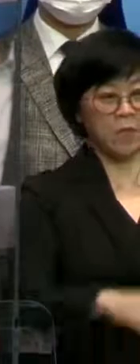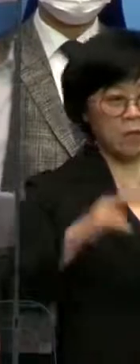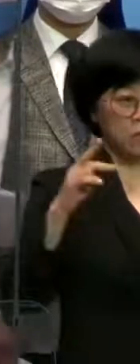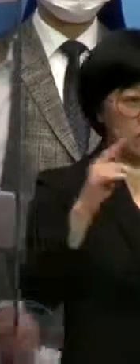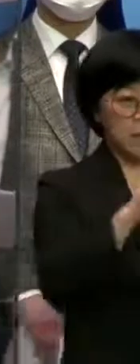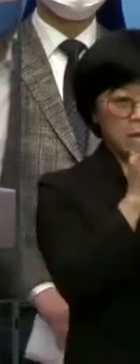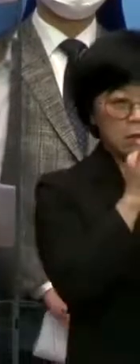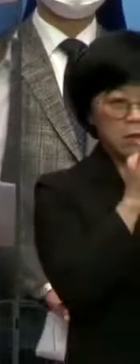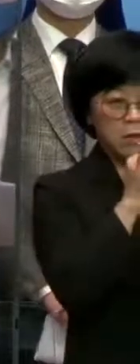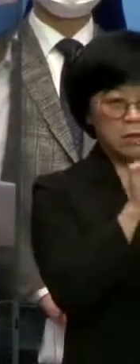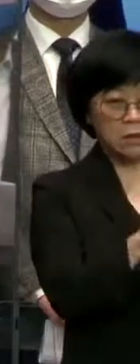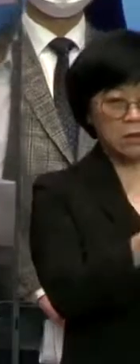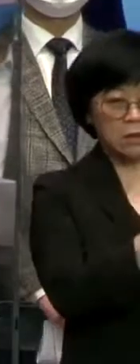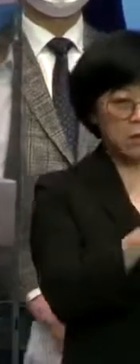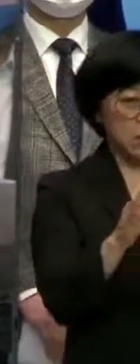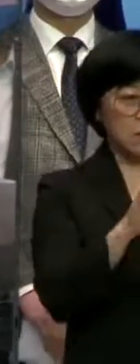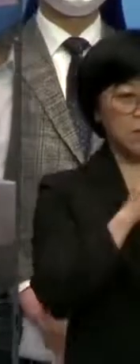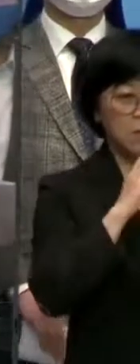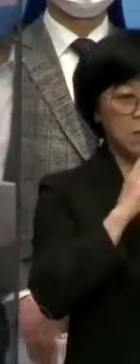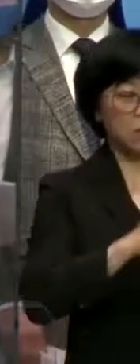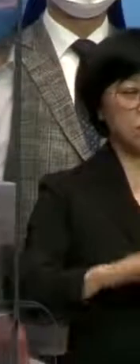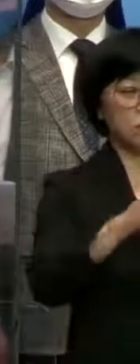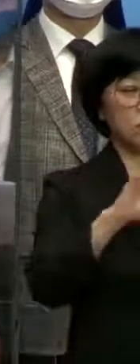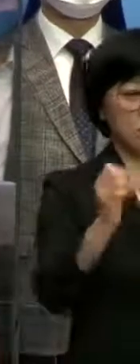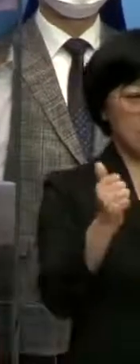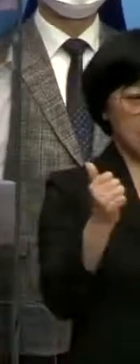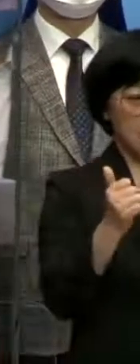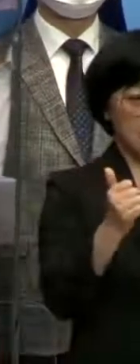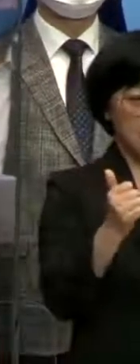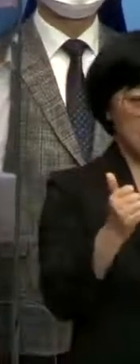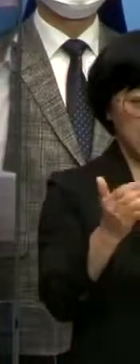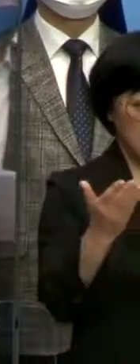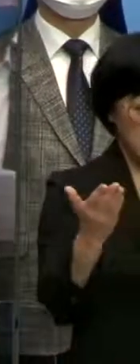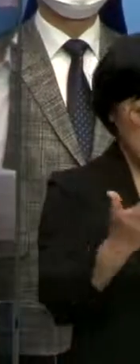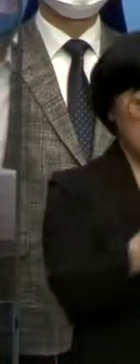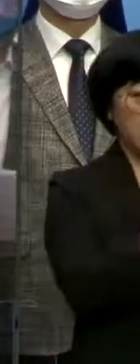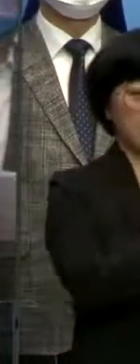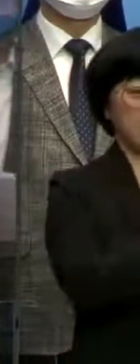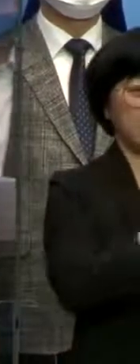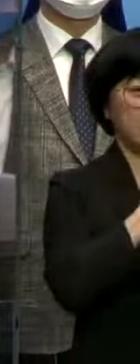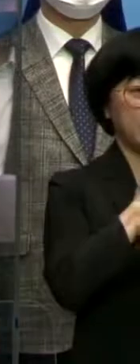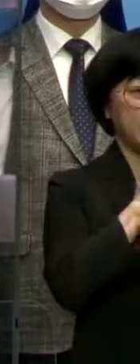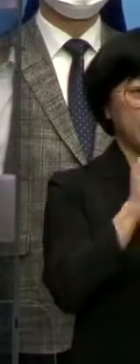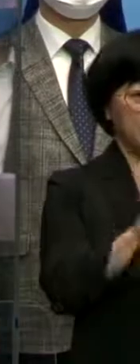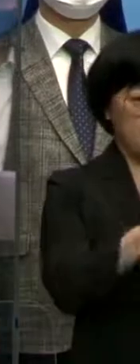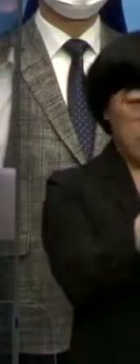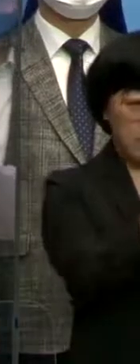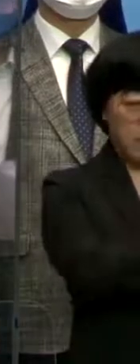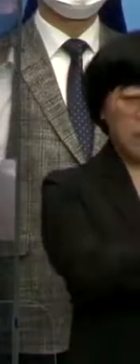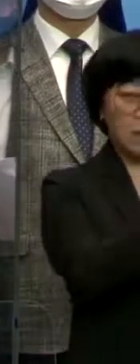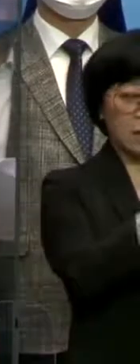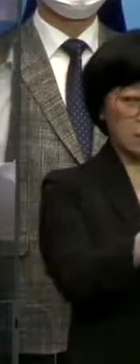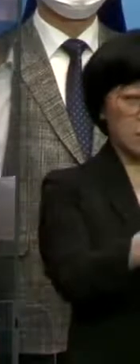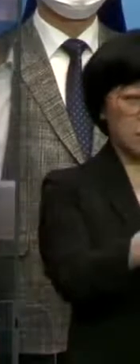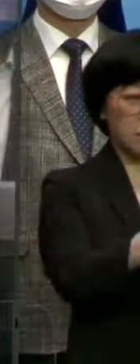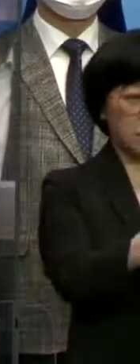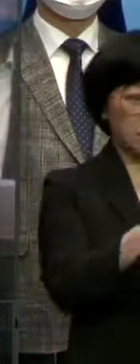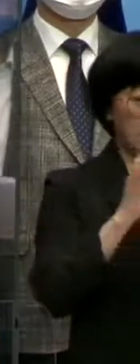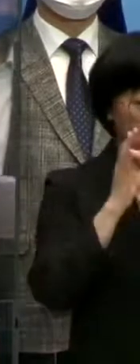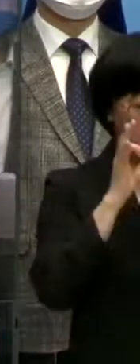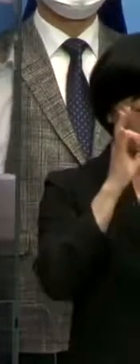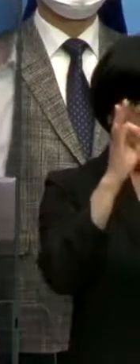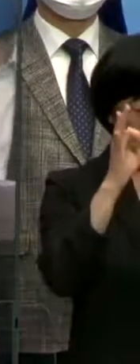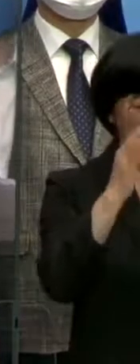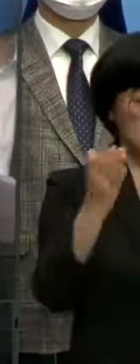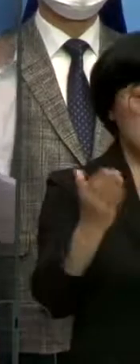논란이 있다면 그것을 정리하는 것이 우리 국회에서 주어진 역할입니다. 그 역할을 다할 수 있도록